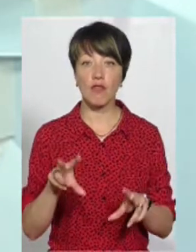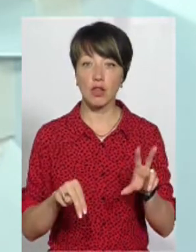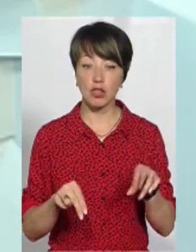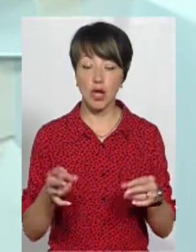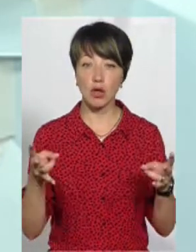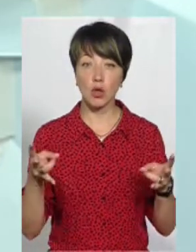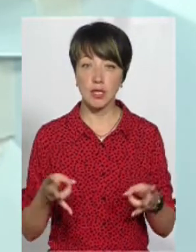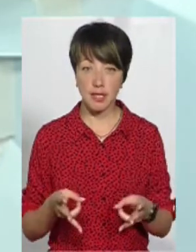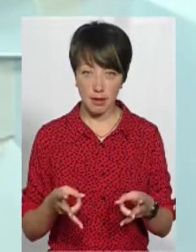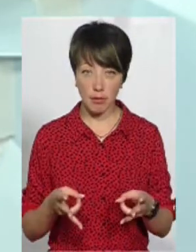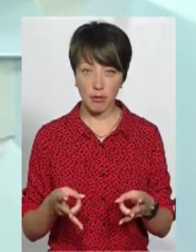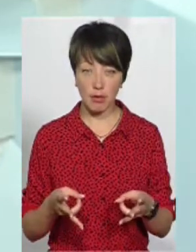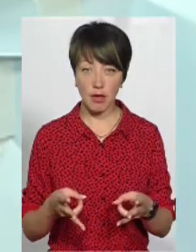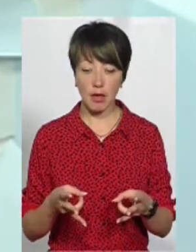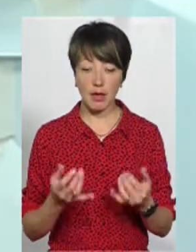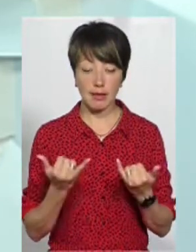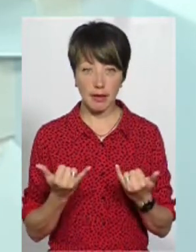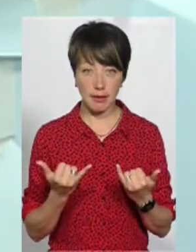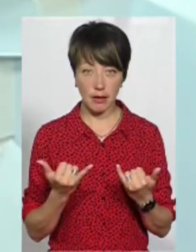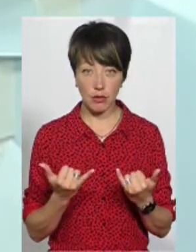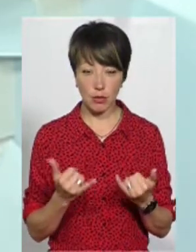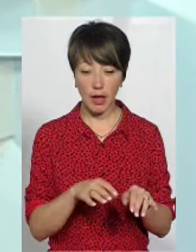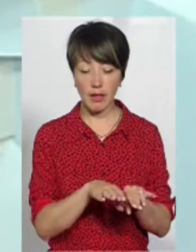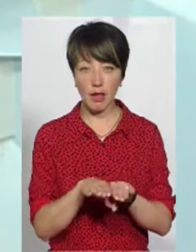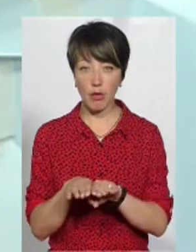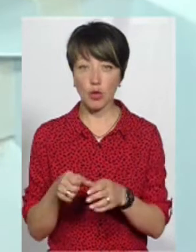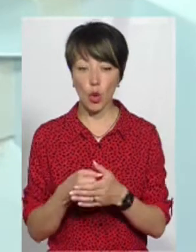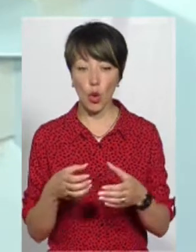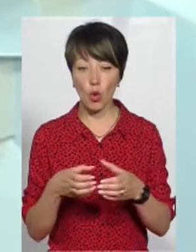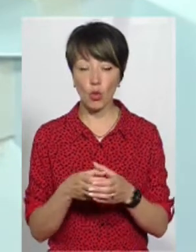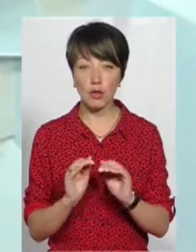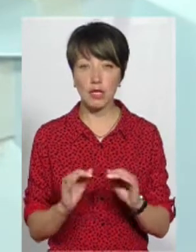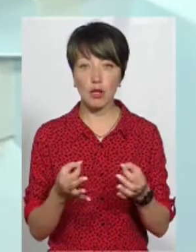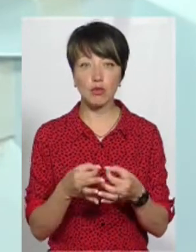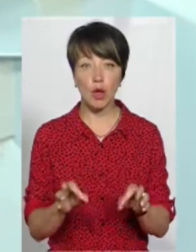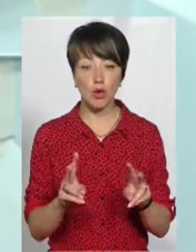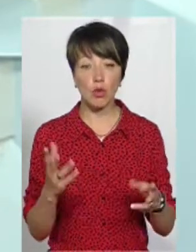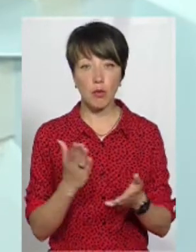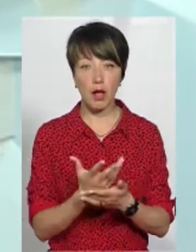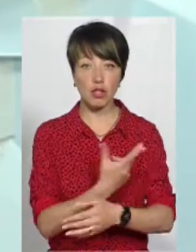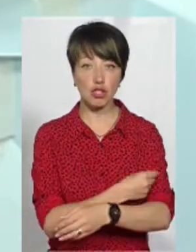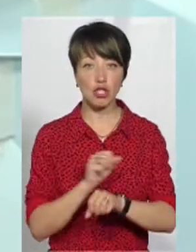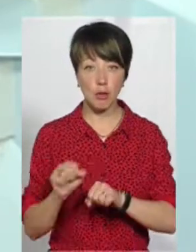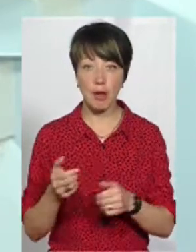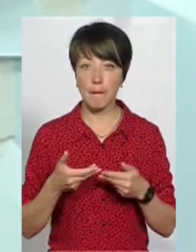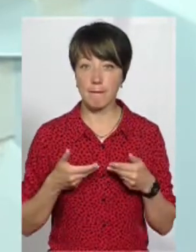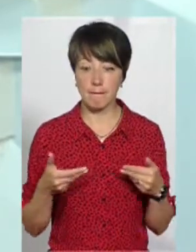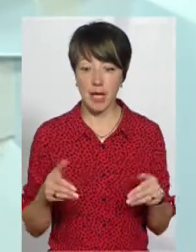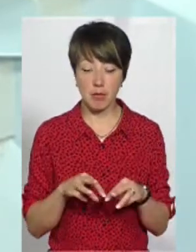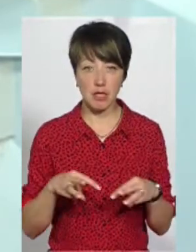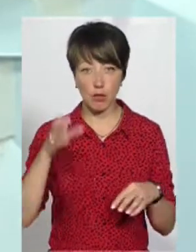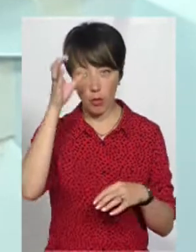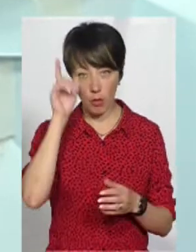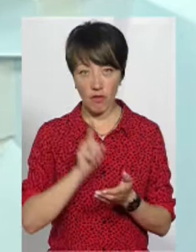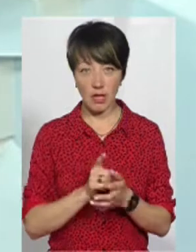вважає доцільним на даному етапі до груп дітей допускати тільки тих, хто має щеплення, ми, як Міністерство